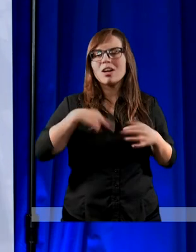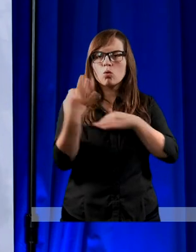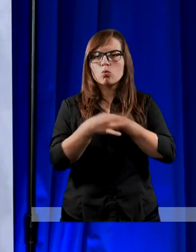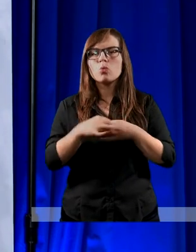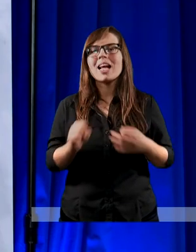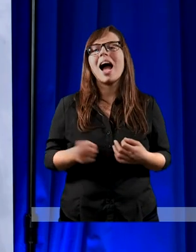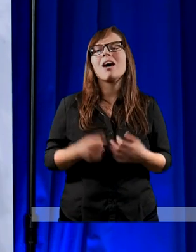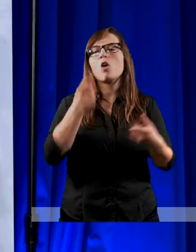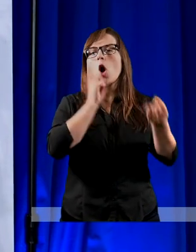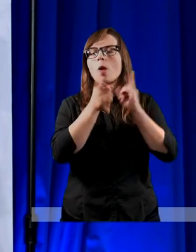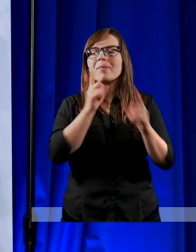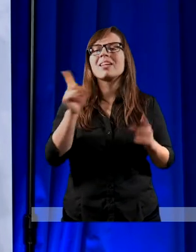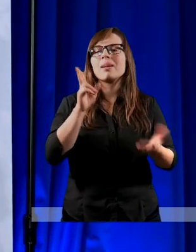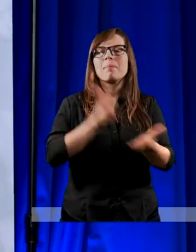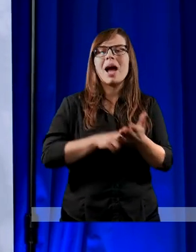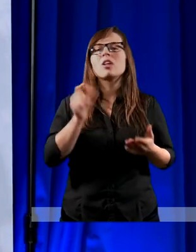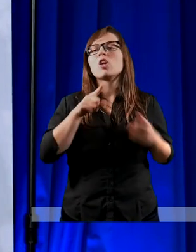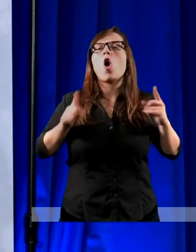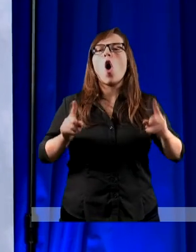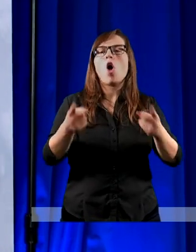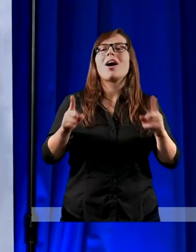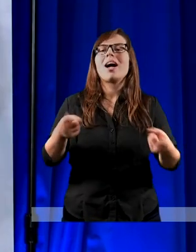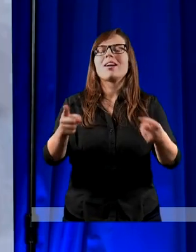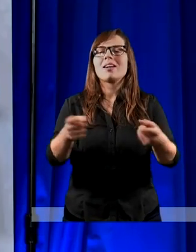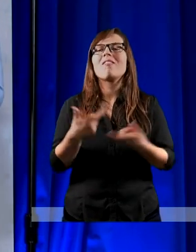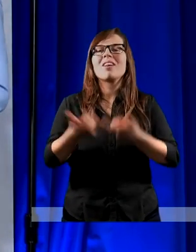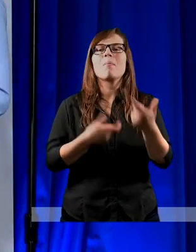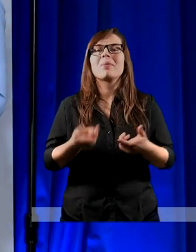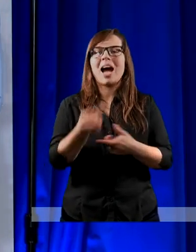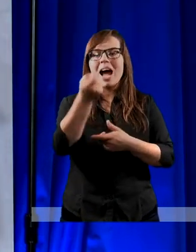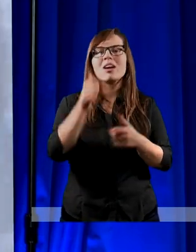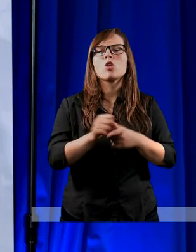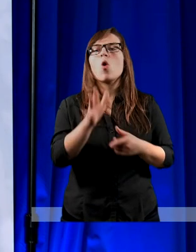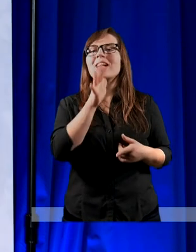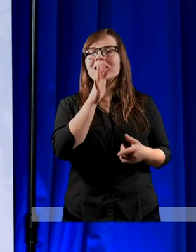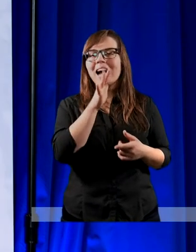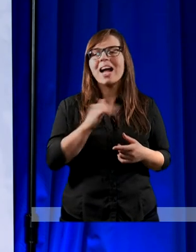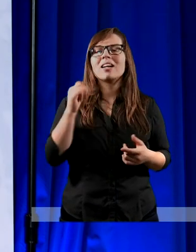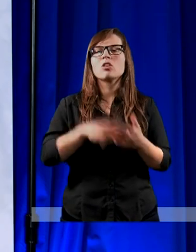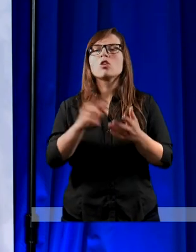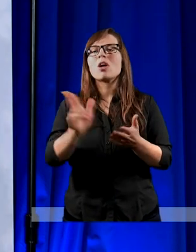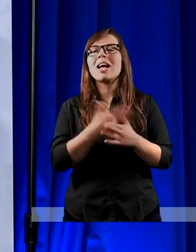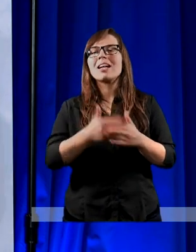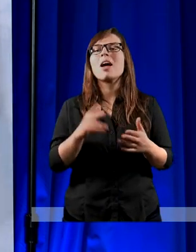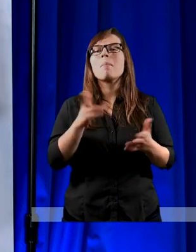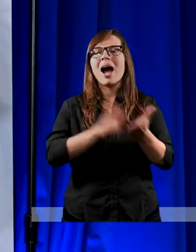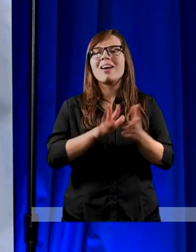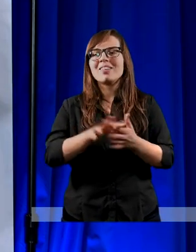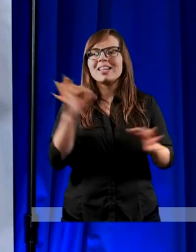naszego studia, rozmawialiśmy z Markiem, że organizujemy wyprawę do Izraela. I to kiedy, Marek? W